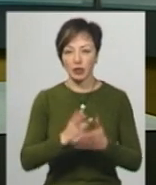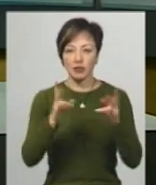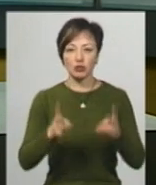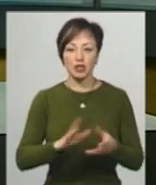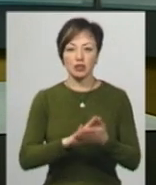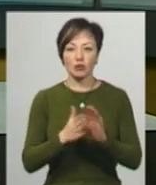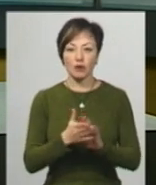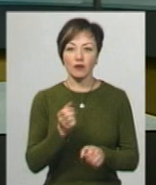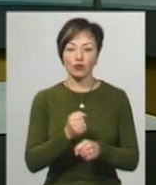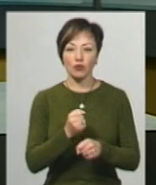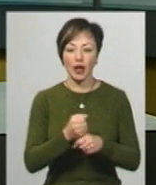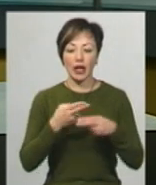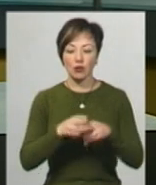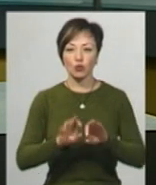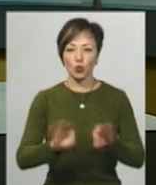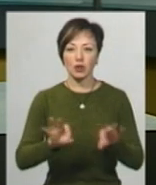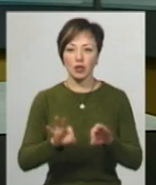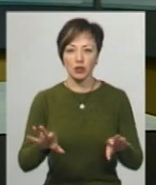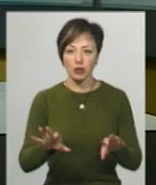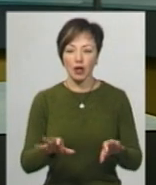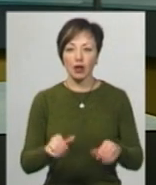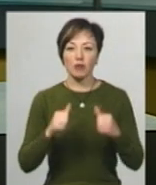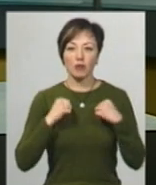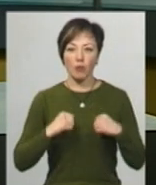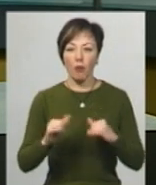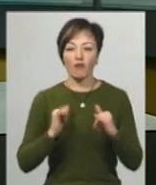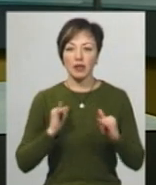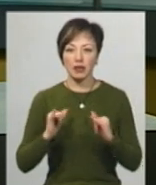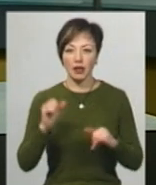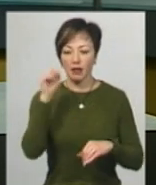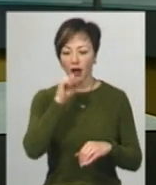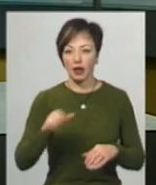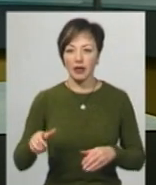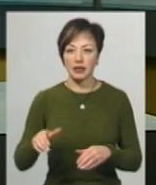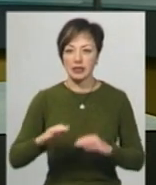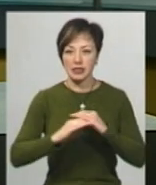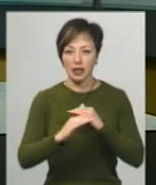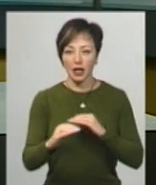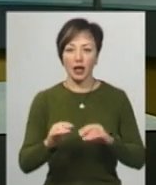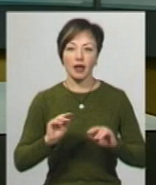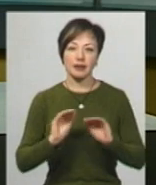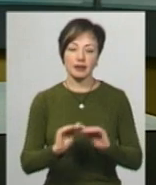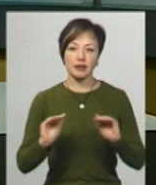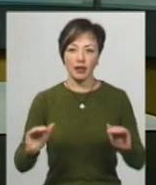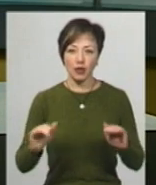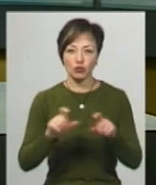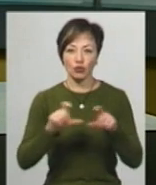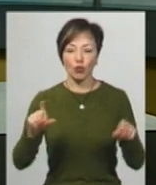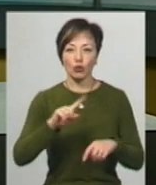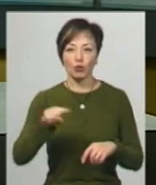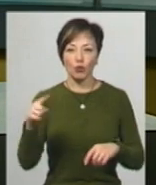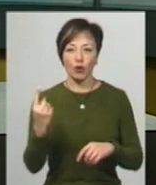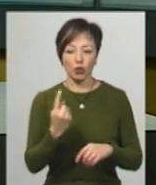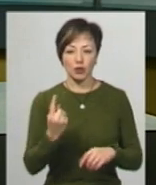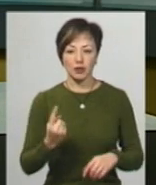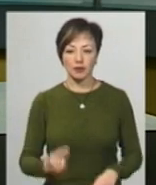Хмельниччини влаштували інструктаж з безпечної поведінки на кризі для учнів Хмельницької спеціалізованої середньої загальноосвітньої школи номер